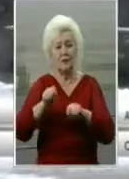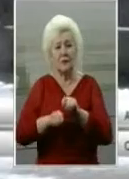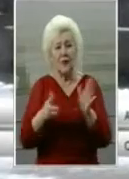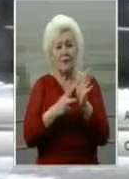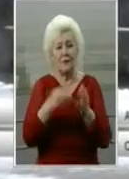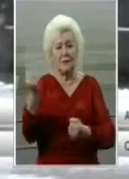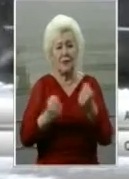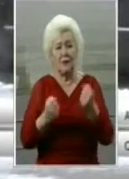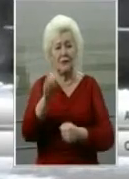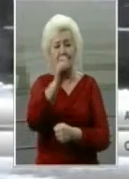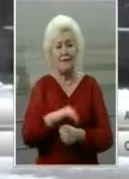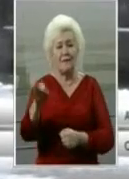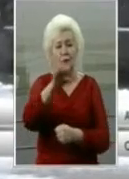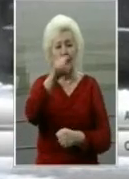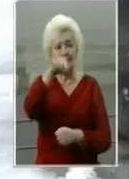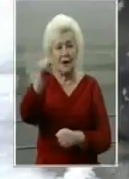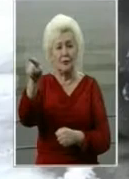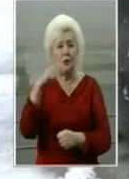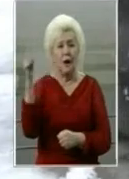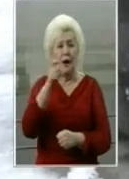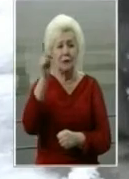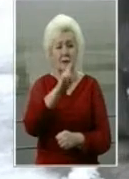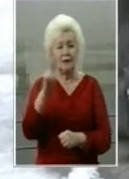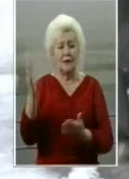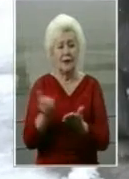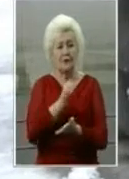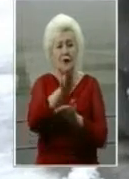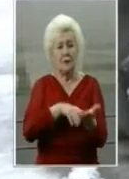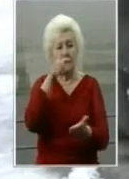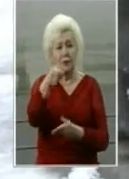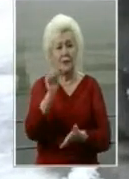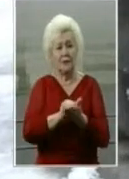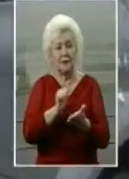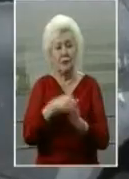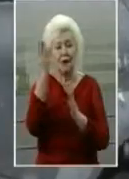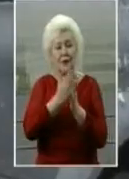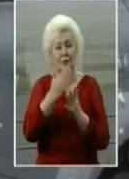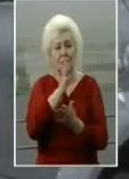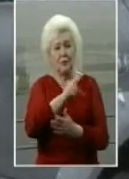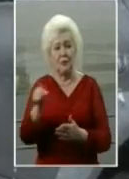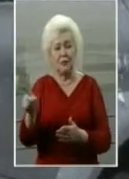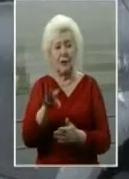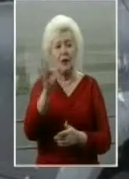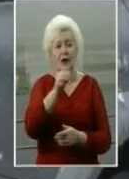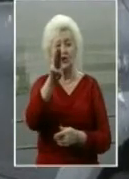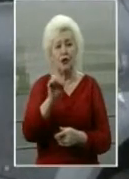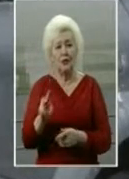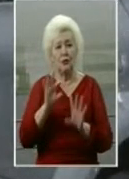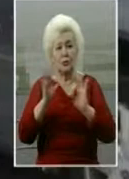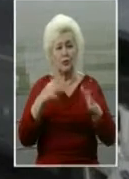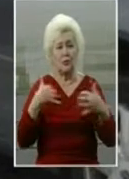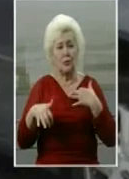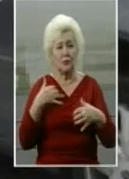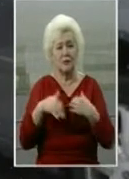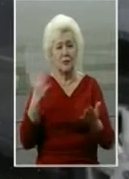8 автівок на європейських номерах, власники яких встигли подати документи у пільговий період. Олексій Щирюк розповів, що